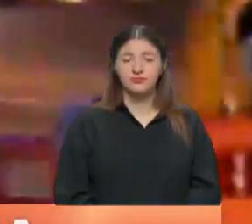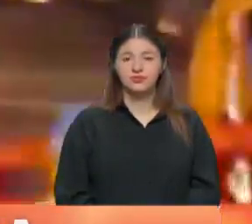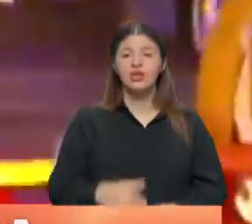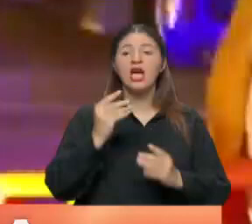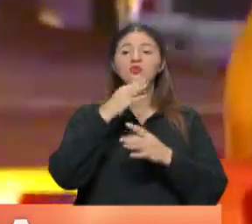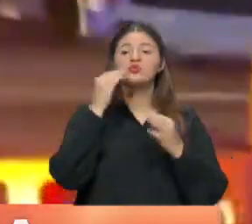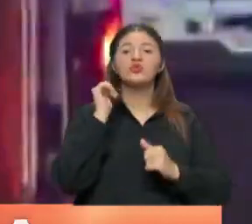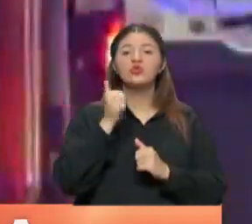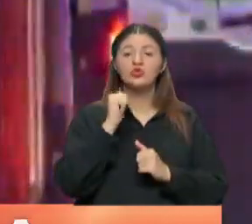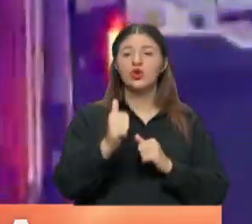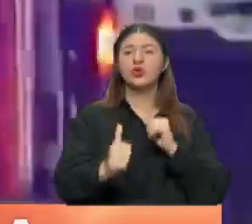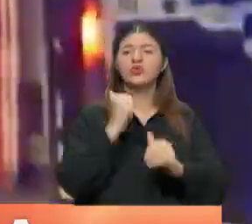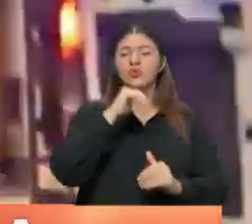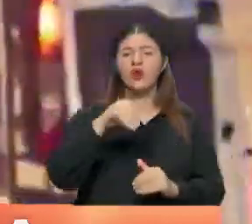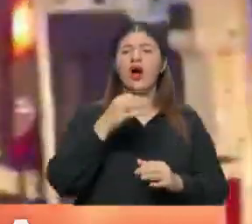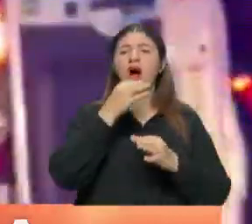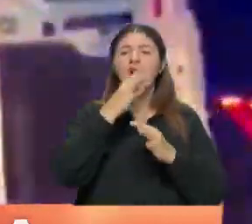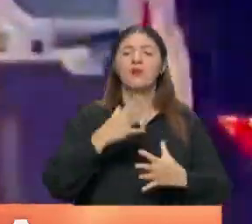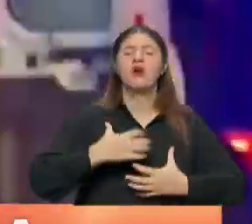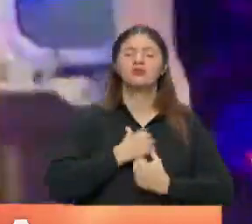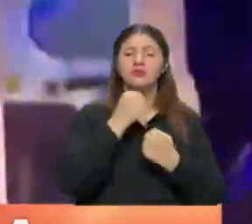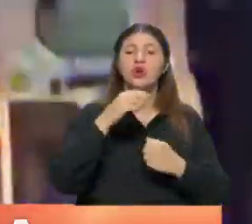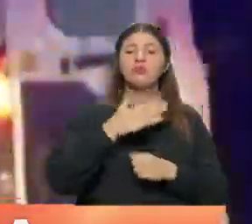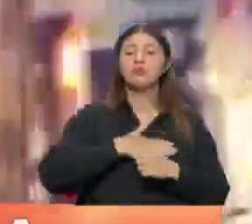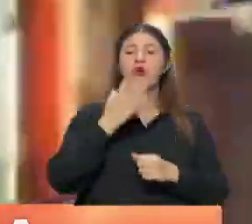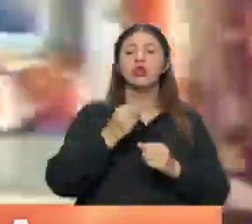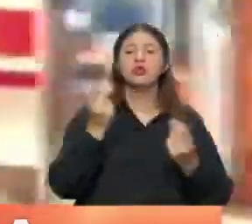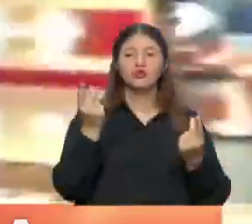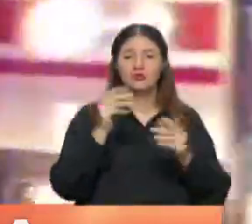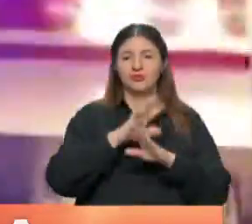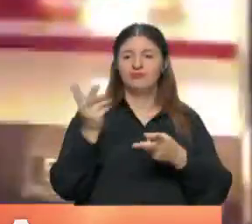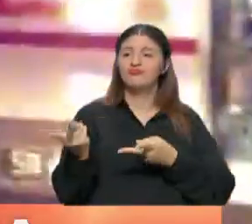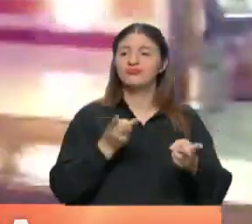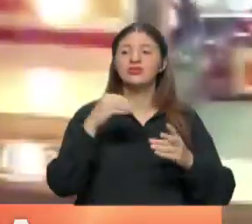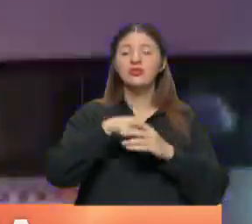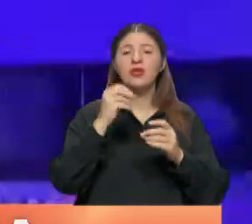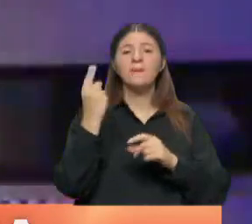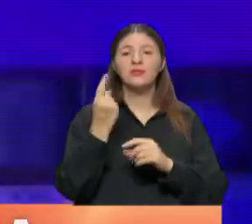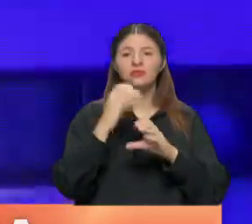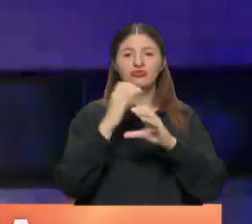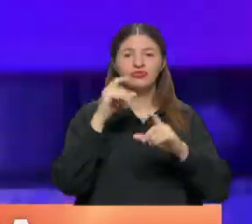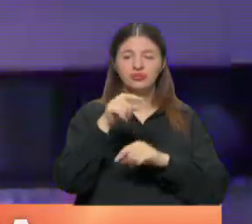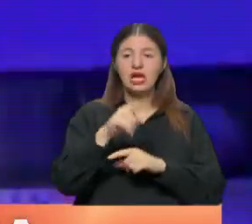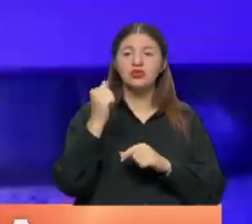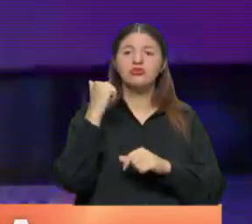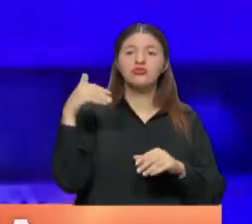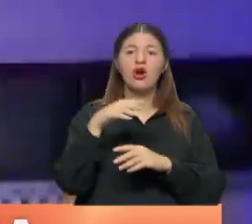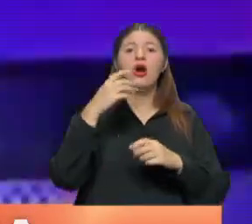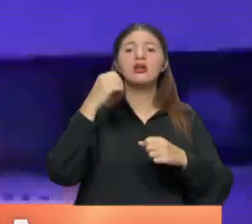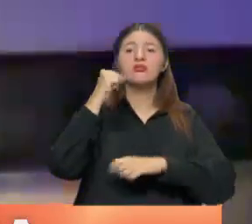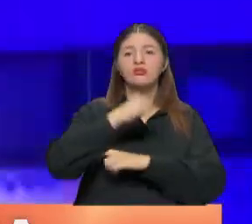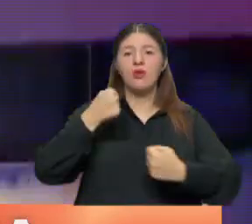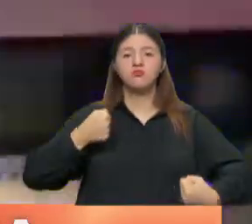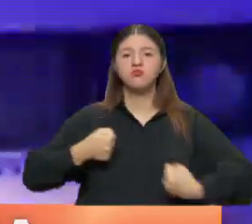En mutlu günün dönüşü kahreden haber yasa boğdu. Bursa'da gerçekleşen düğünün davetlilerini taşıyan minibüs dönüş yolunda bir kamyonla kafa